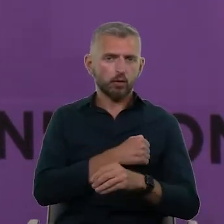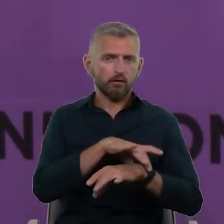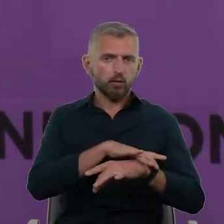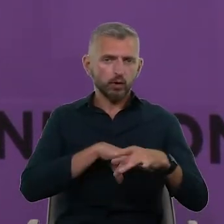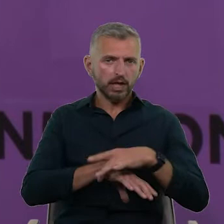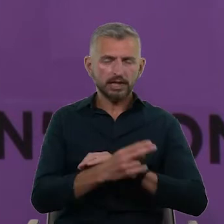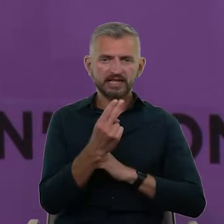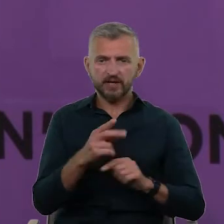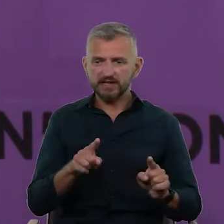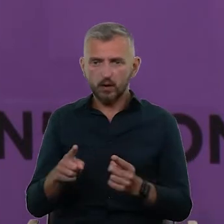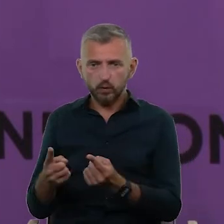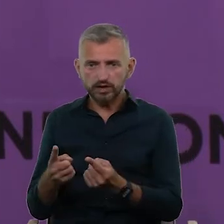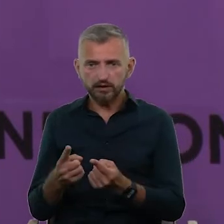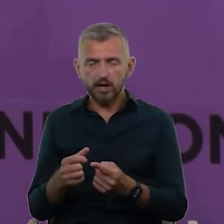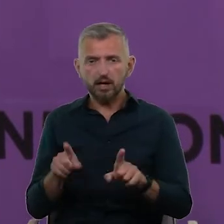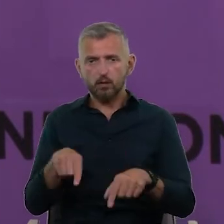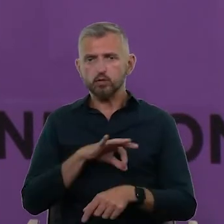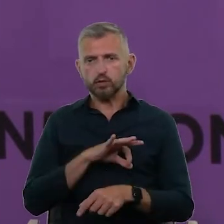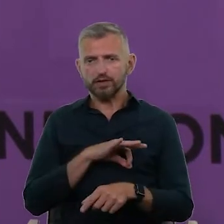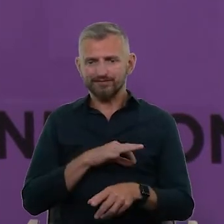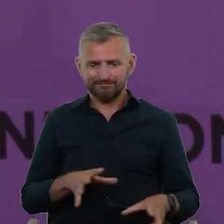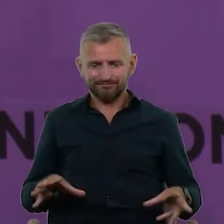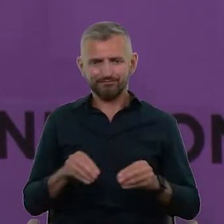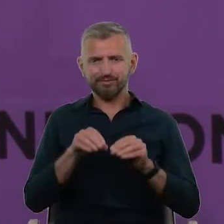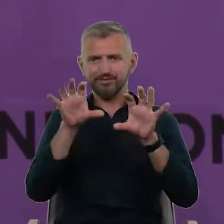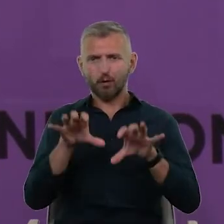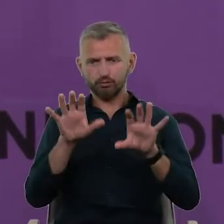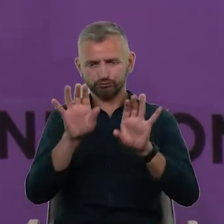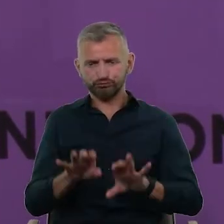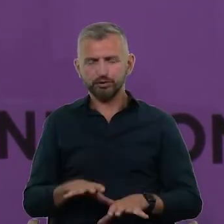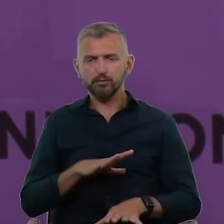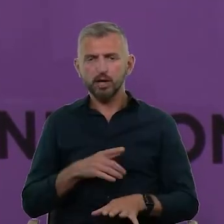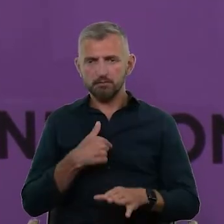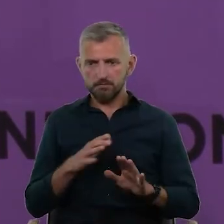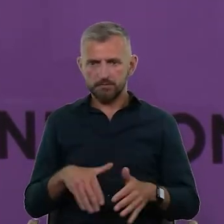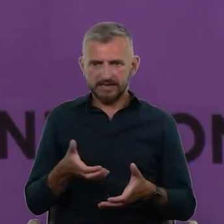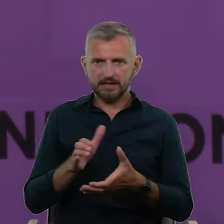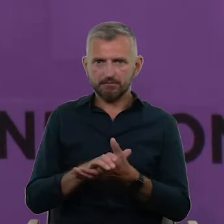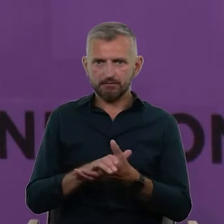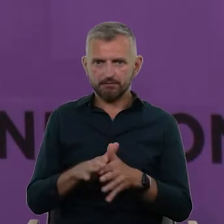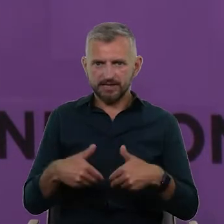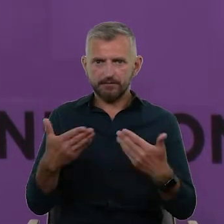військовополонених і цивільних заручників, і також юристів, тобто, які ми представляли у Верховній Раді.